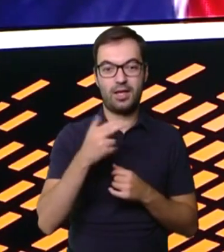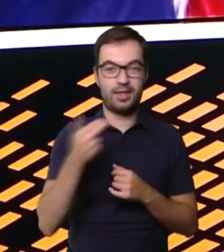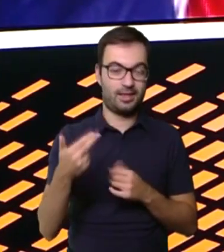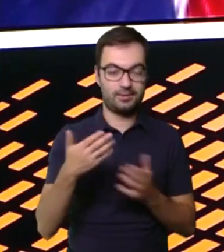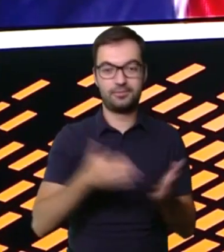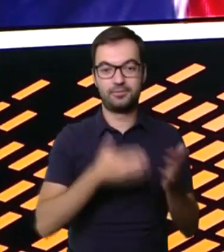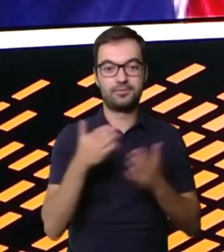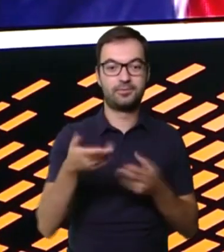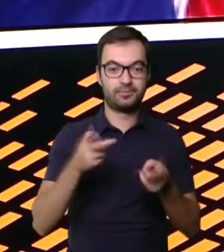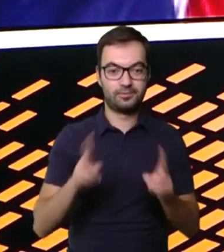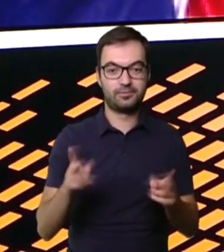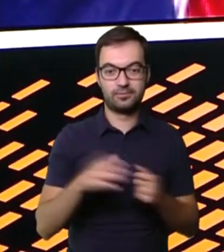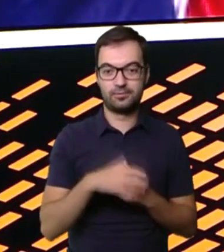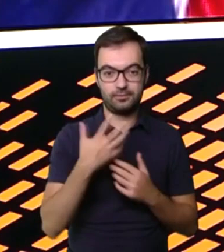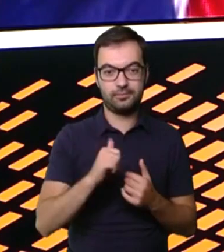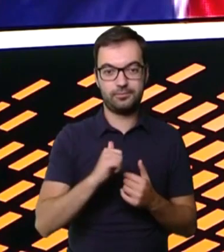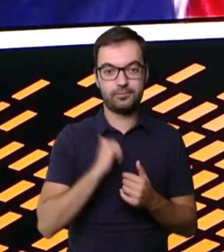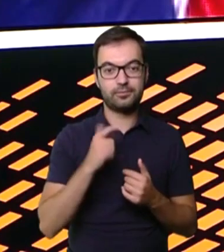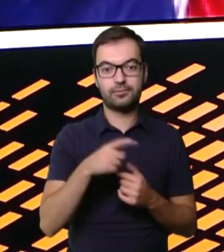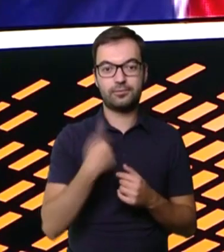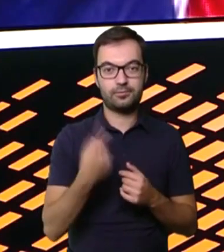przechodzimy do rzeczy. Chciałabym, abyśmy